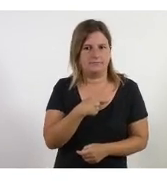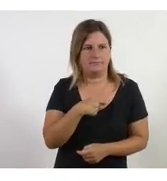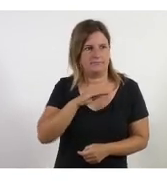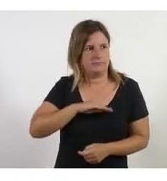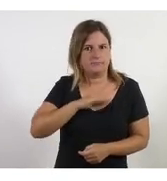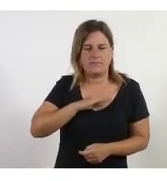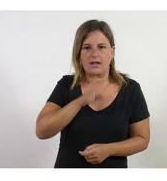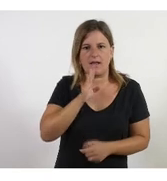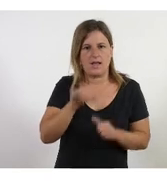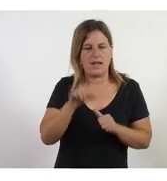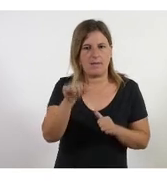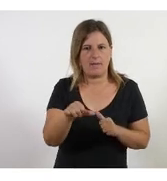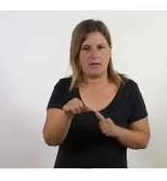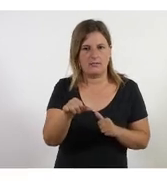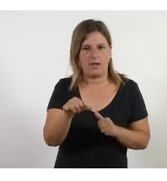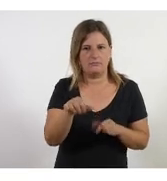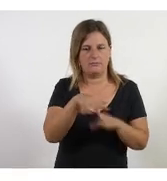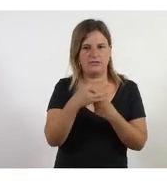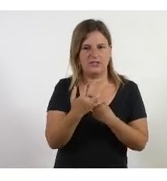incertesa i a partir d'ara què, no? Què és això